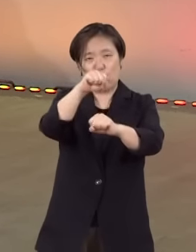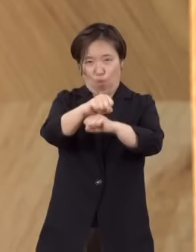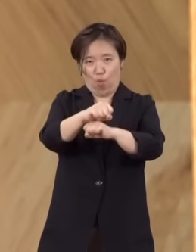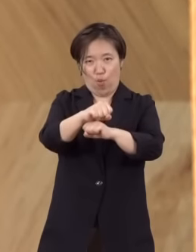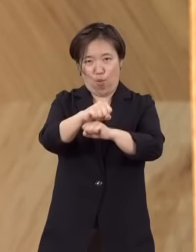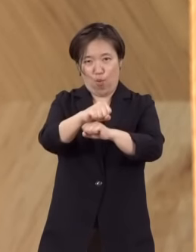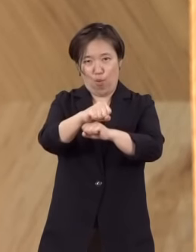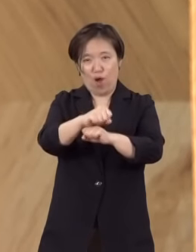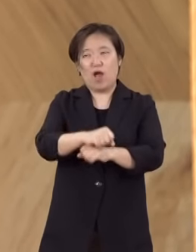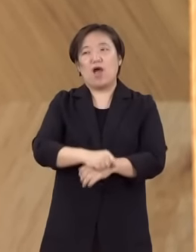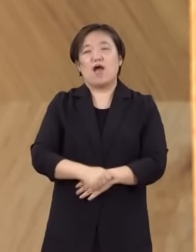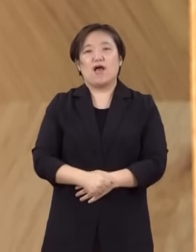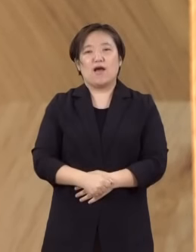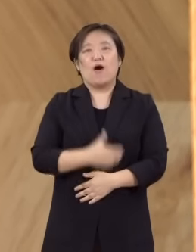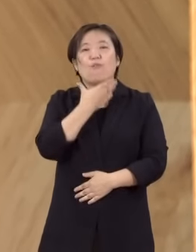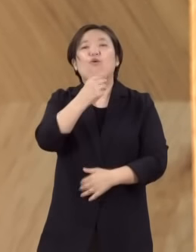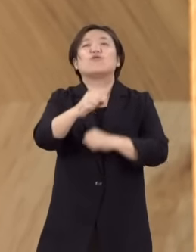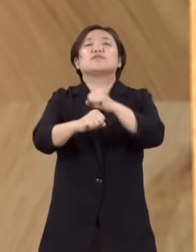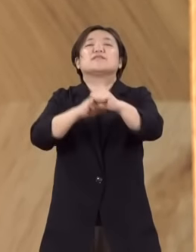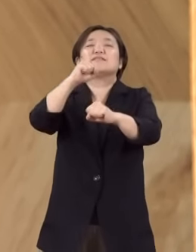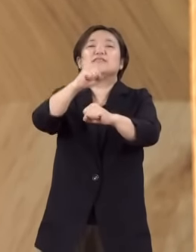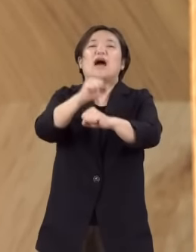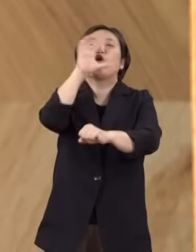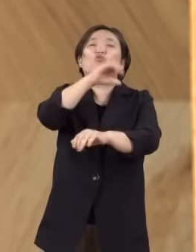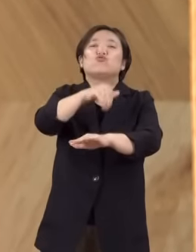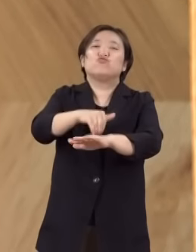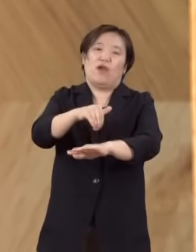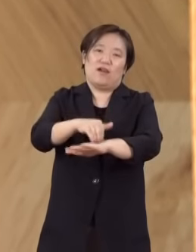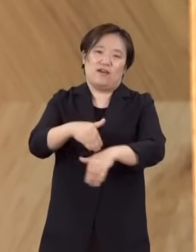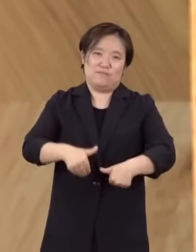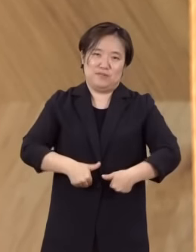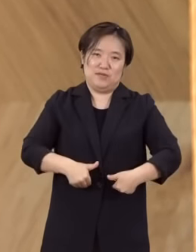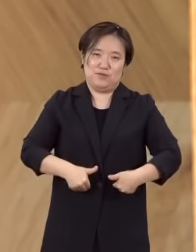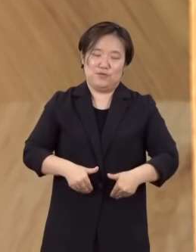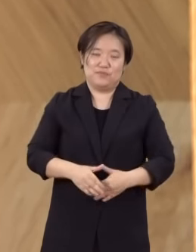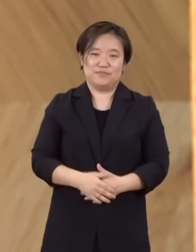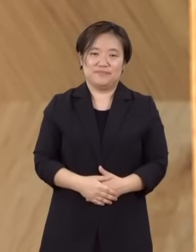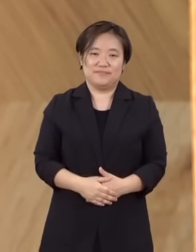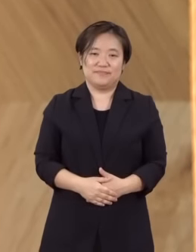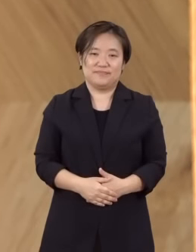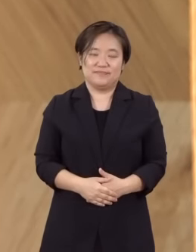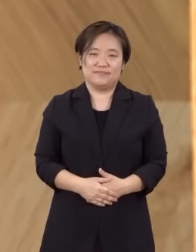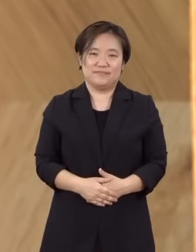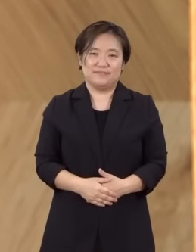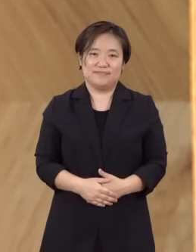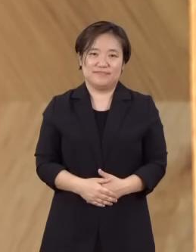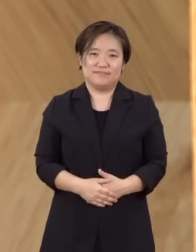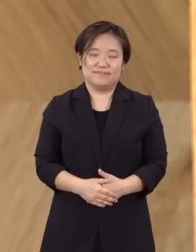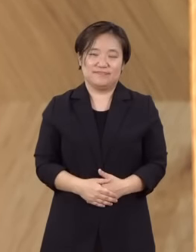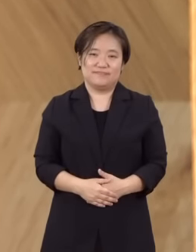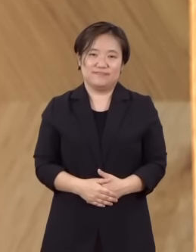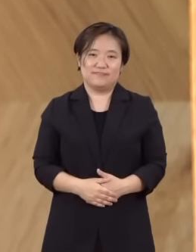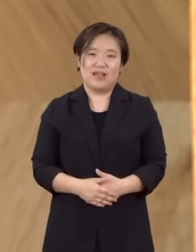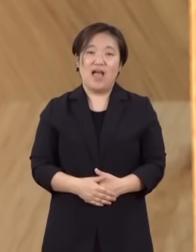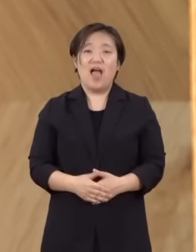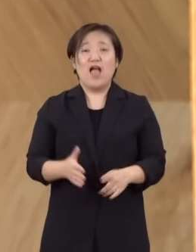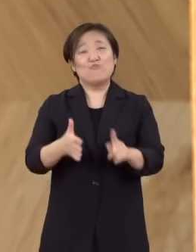여러분 깨서 읽어 볼게요 부처님과의 인연이 있고